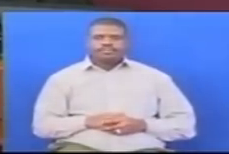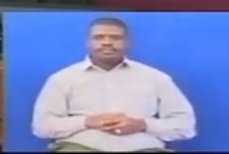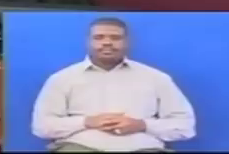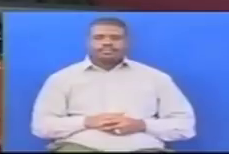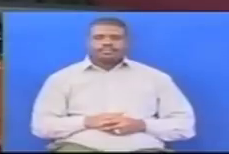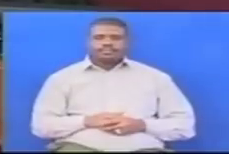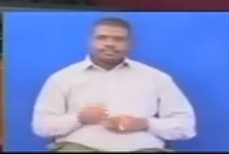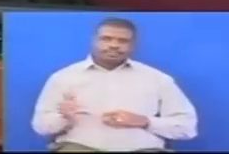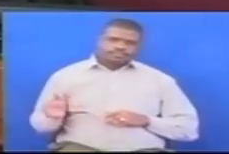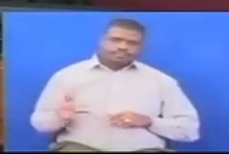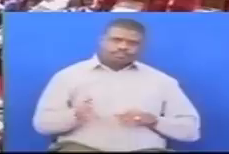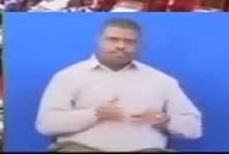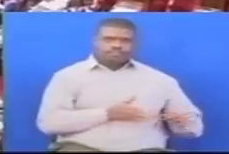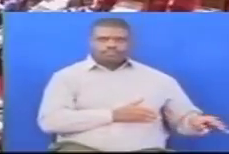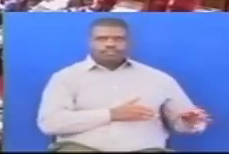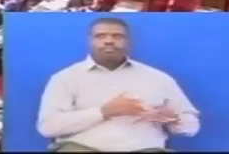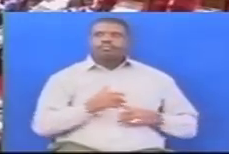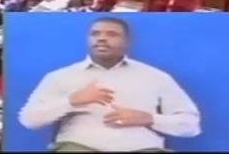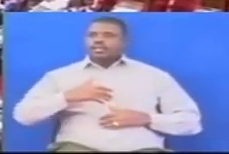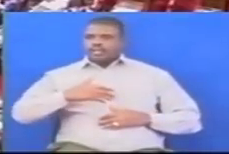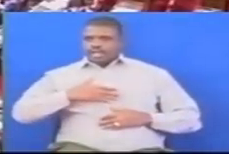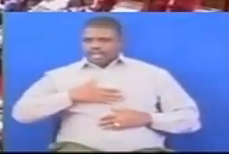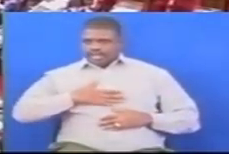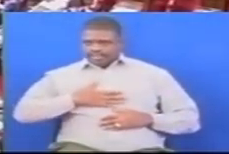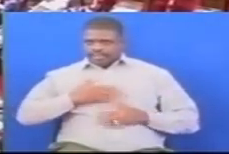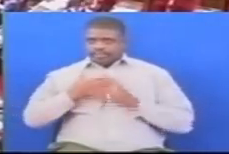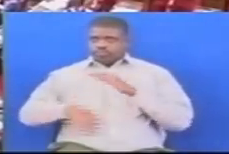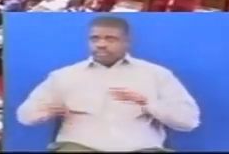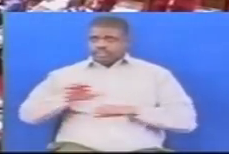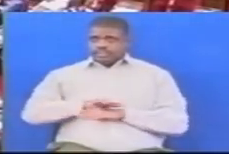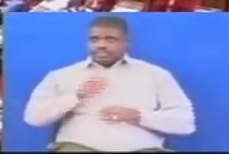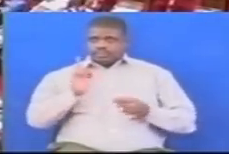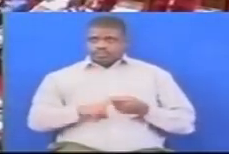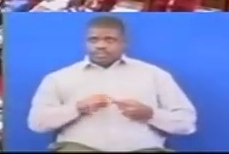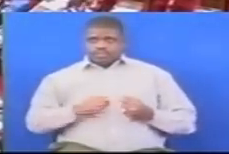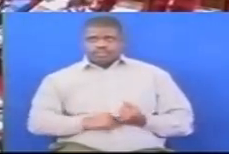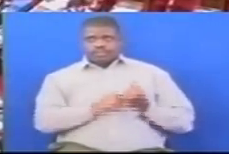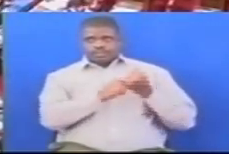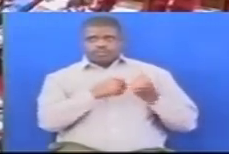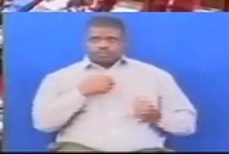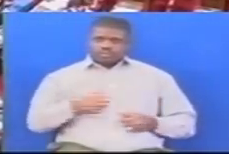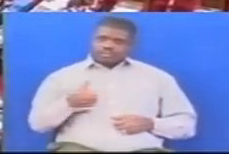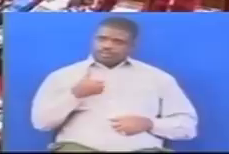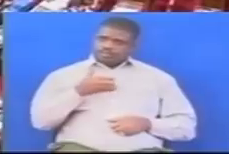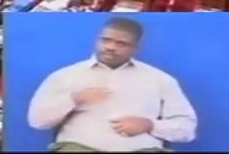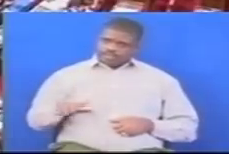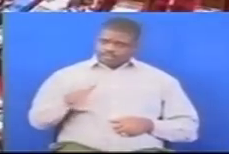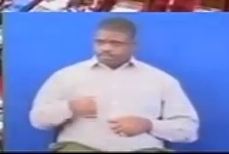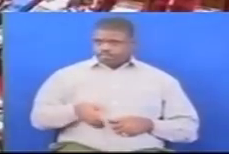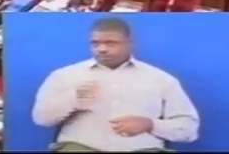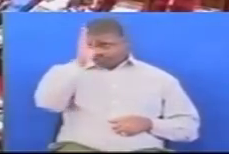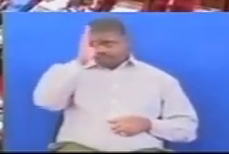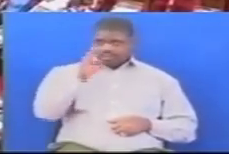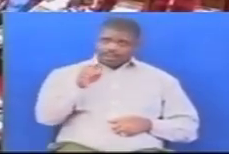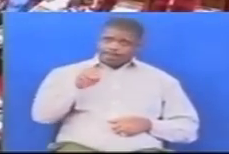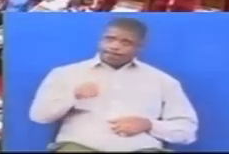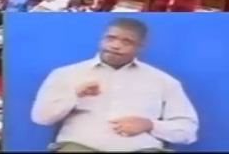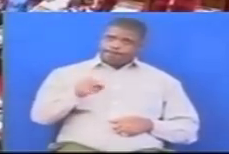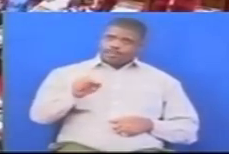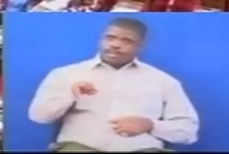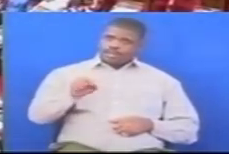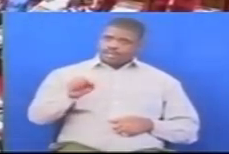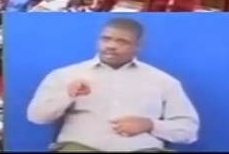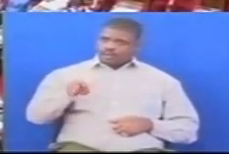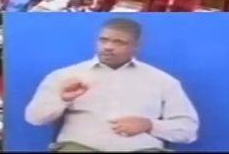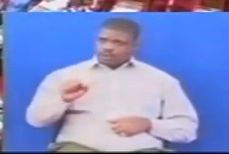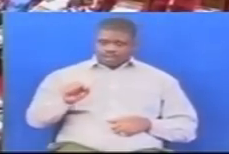Mwenyekiti. Kwanza kabisa Mheshimiwa Mwenyekiti, naunga mkono hoja Wizara ya Maji hii, kwa kuwa Profesa Mbarawa Aweso, Katibu